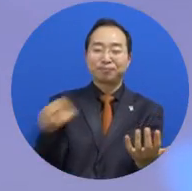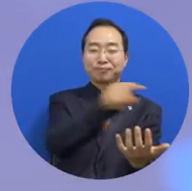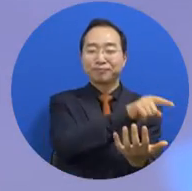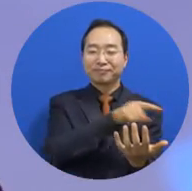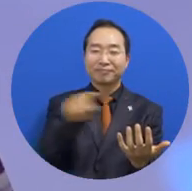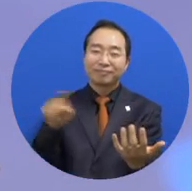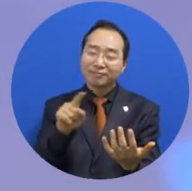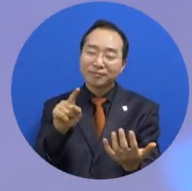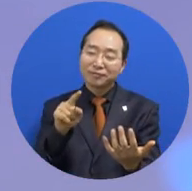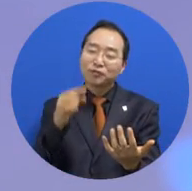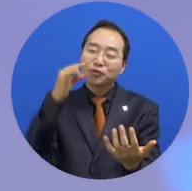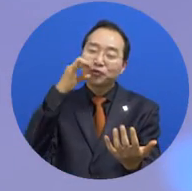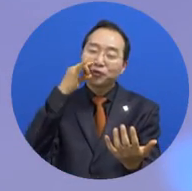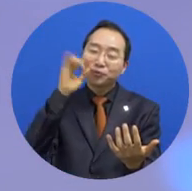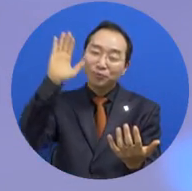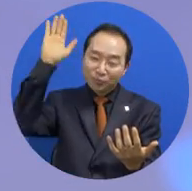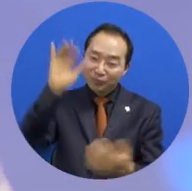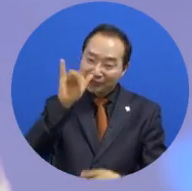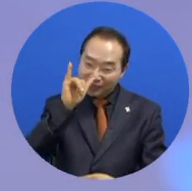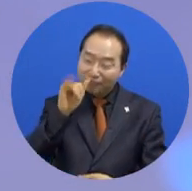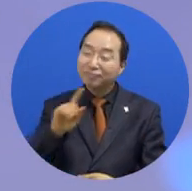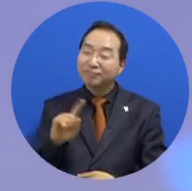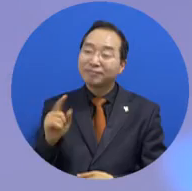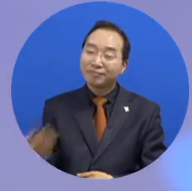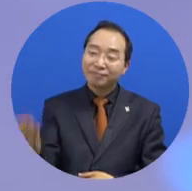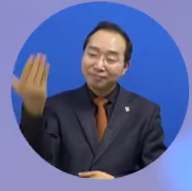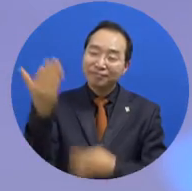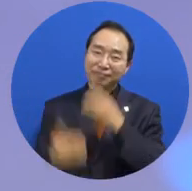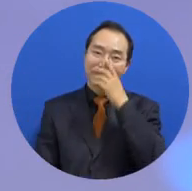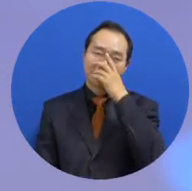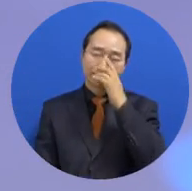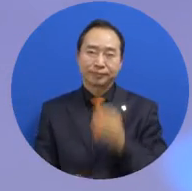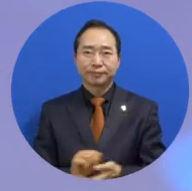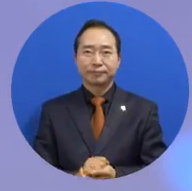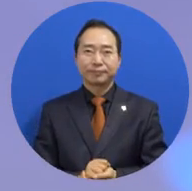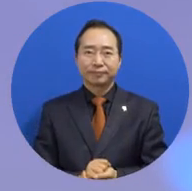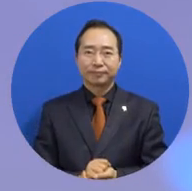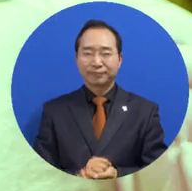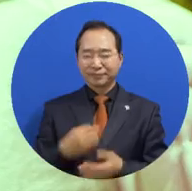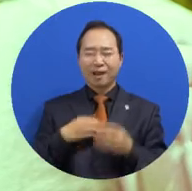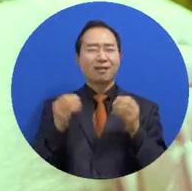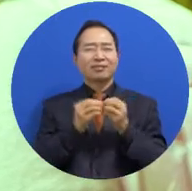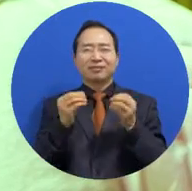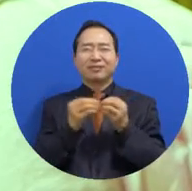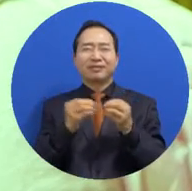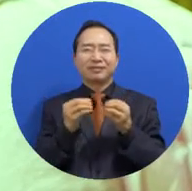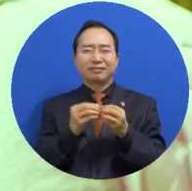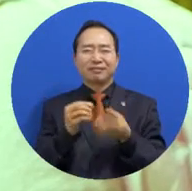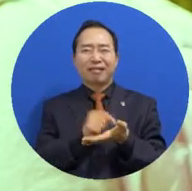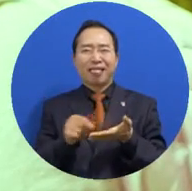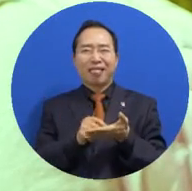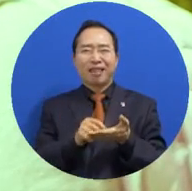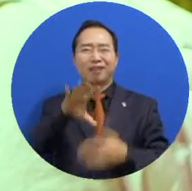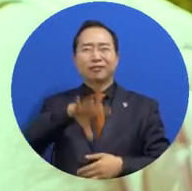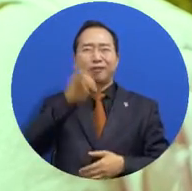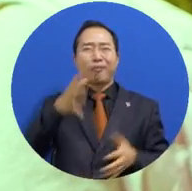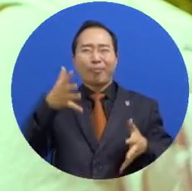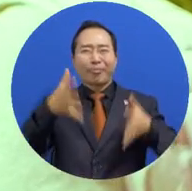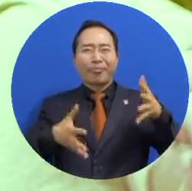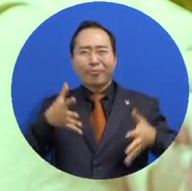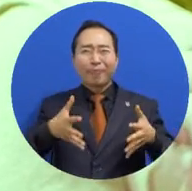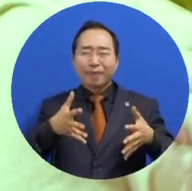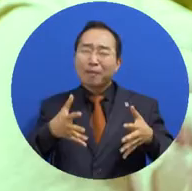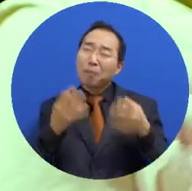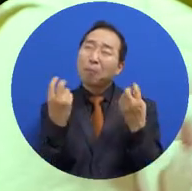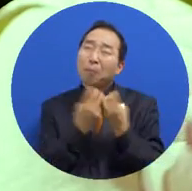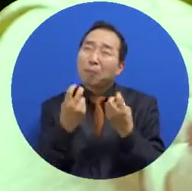분들은 어떻게 들으셨는지 궁금합니다. 질문을 한번 받아볼까 해요. 글쓰기 초보인데 알려주실 수